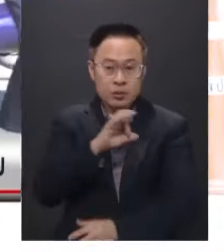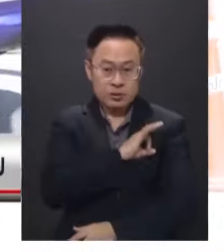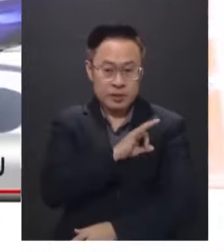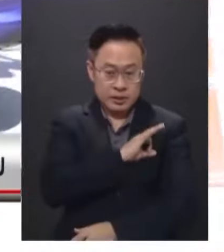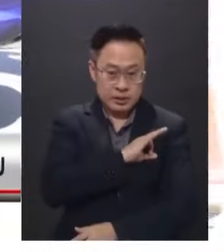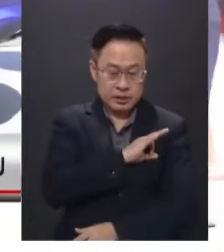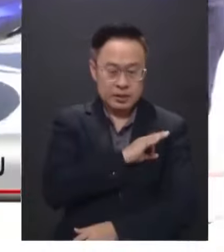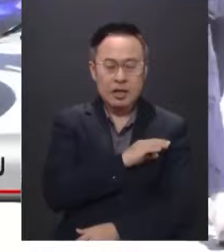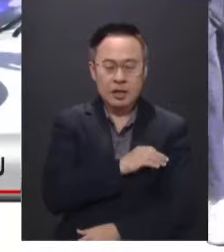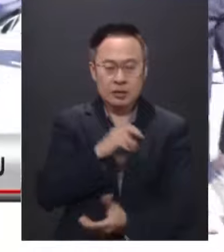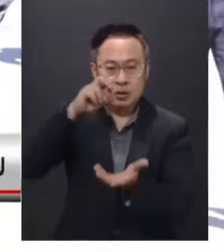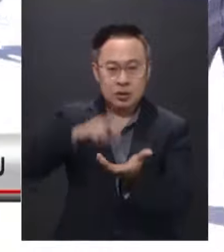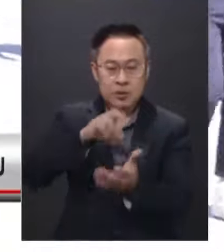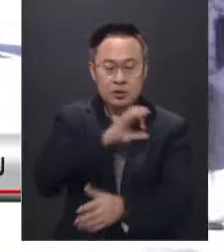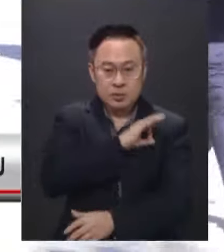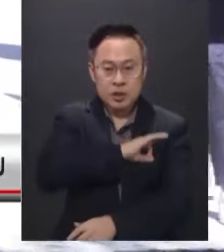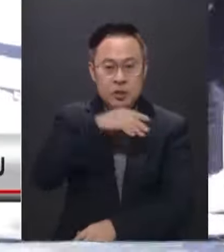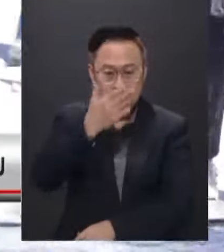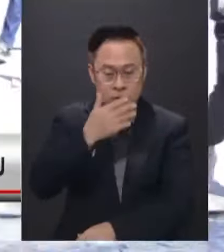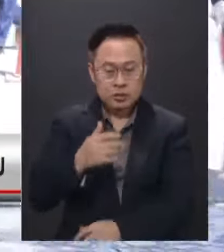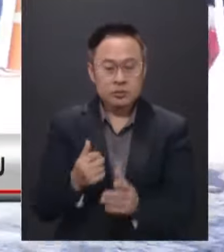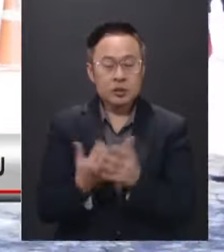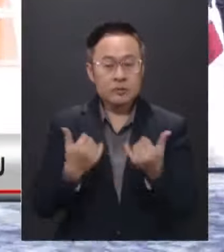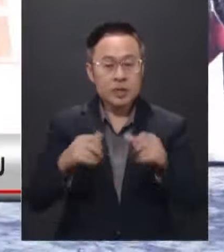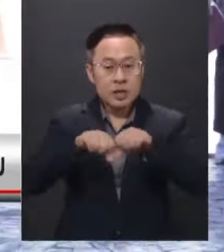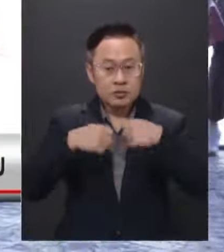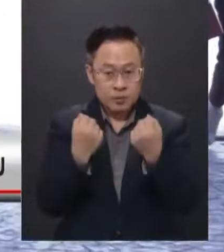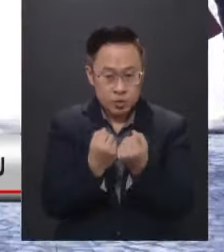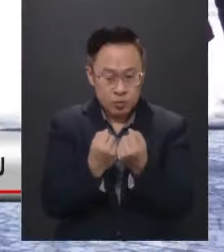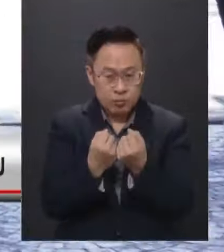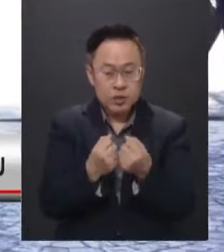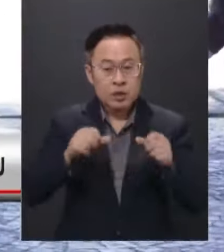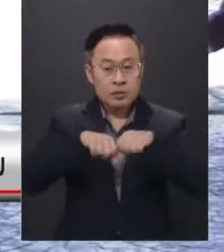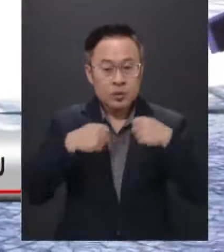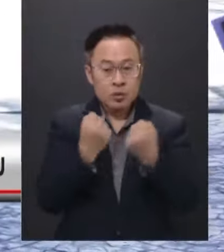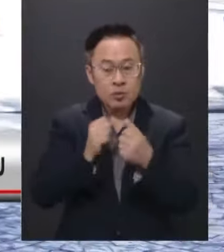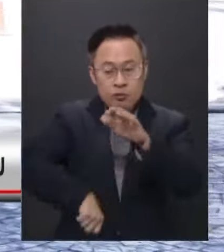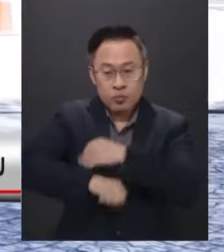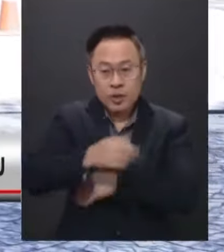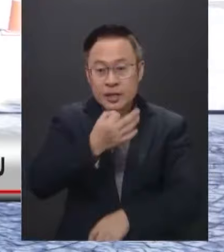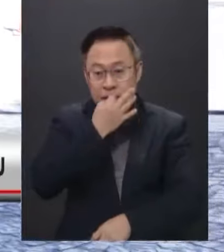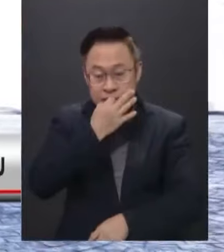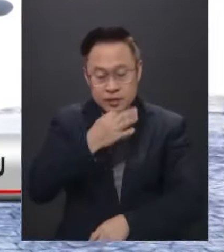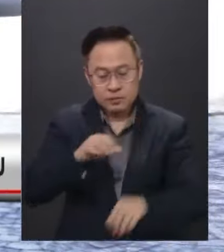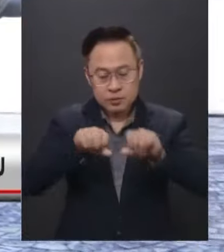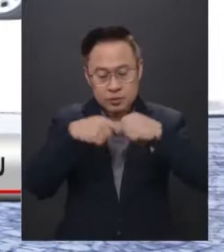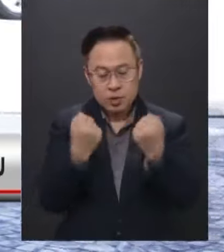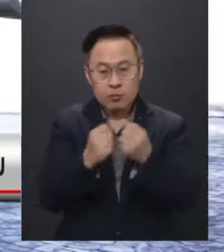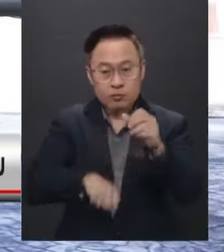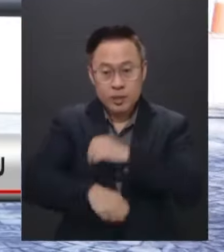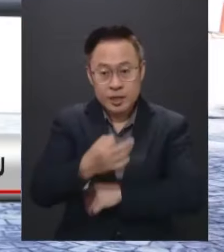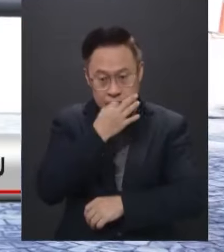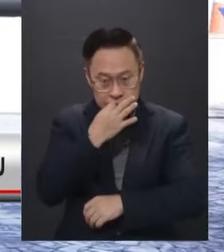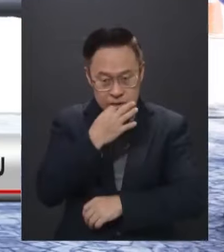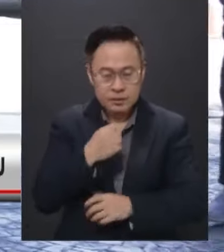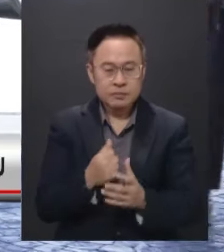จจะมีเพิ่มเติมหนึ่งสมาชิกนั่นก็คือสมาคมนักฟุตบอลอาชีพของพี่ตีสินทวีชัยหทัยรัตนกุลนะคะก็ถ้าเกิดว่